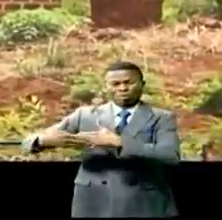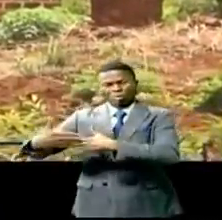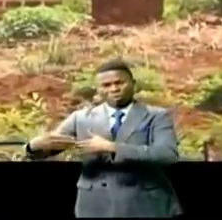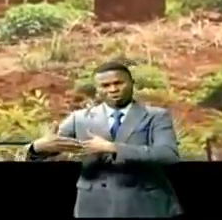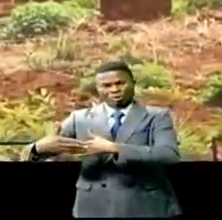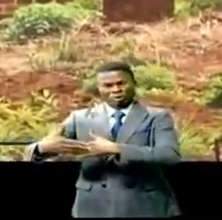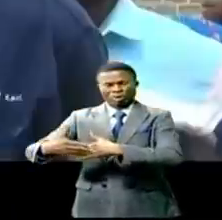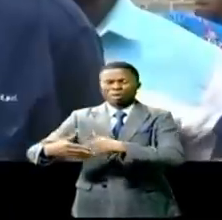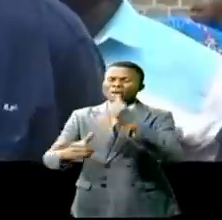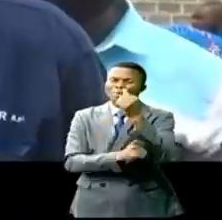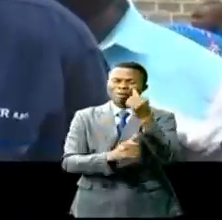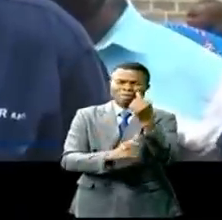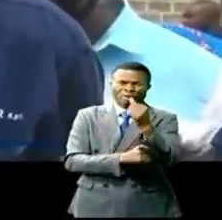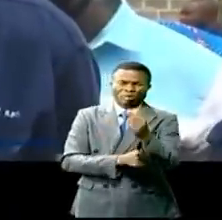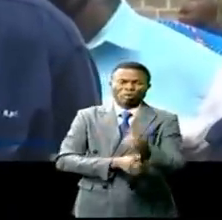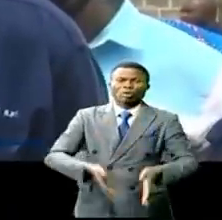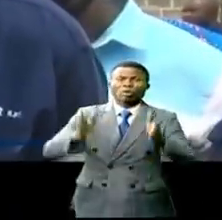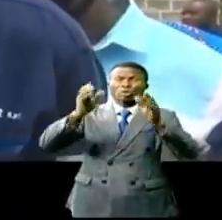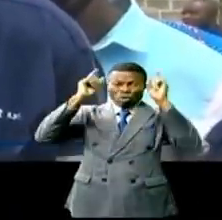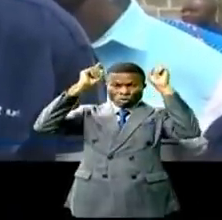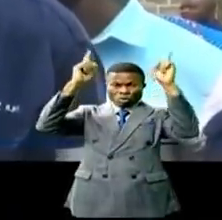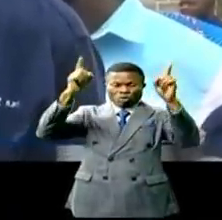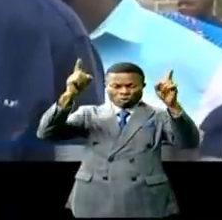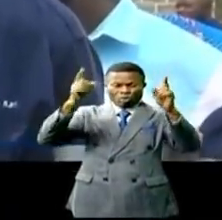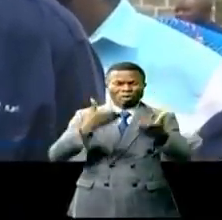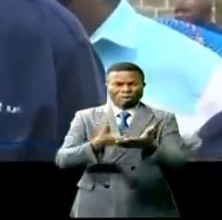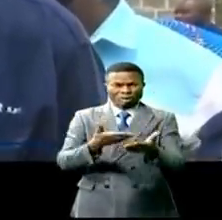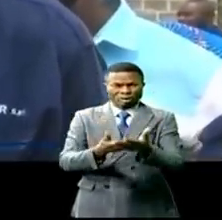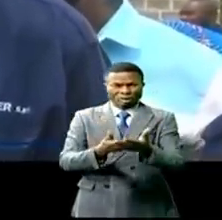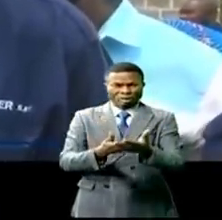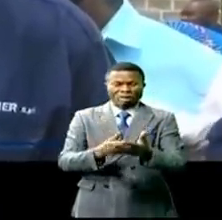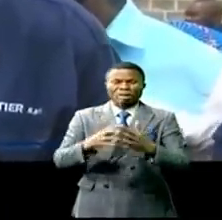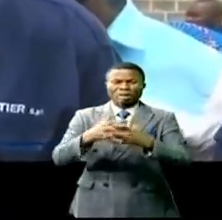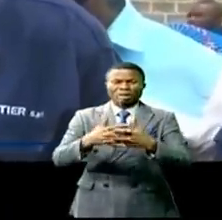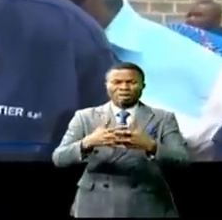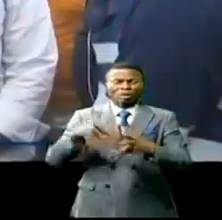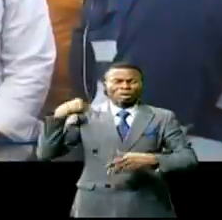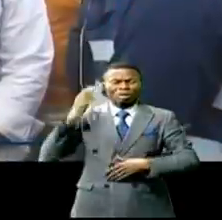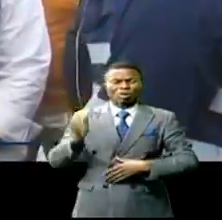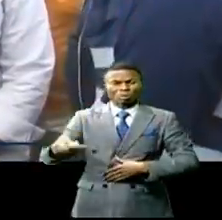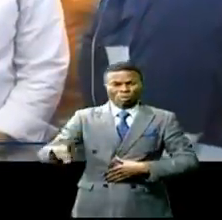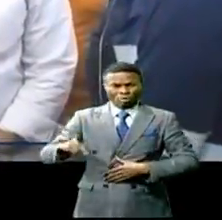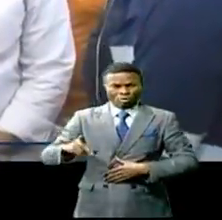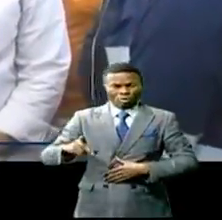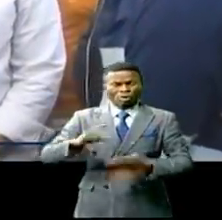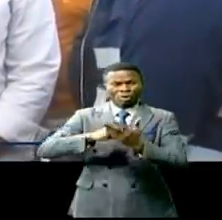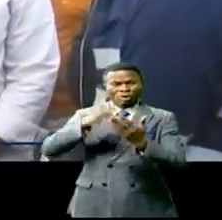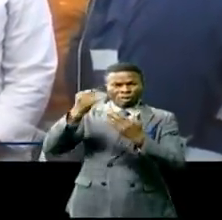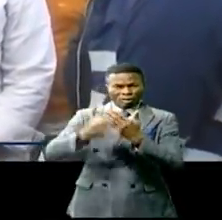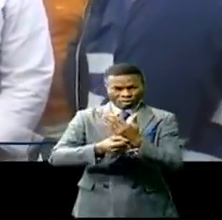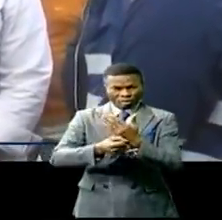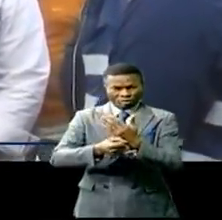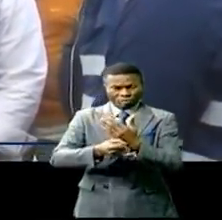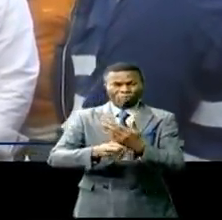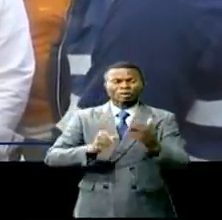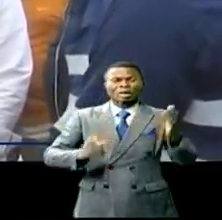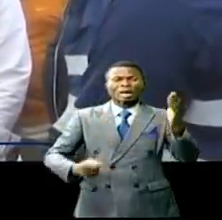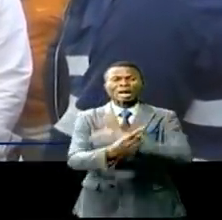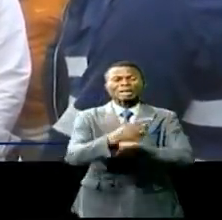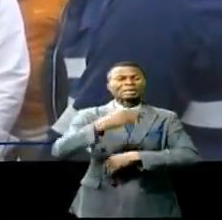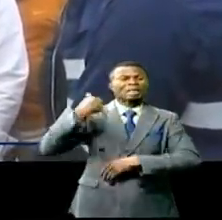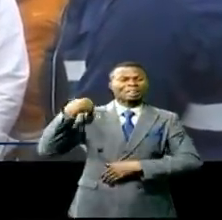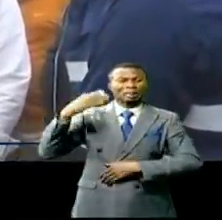particuliers sous la ligne l'entreprise frontier et sa partenaire du gouvernement provincial dans ce projet compte saisir la justice pour se faire